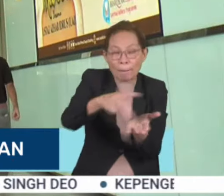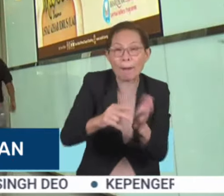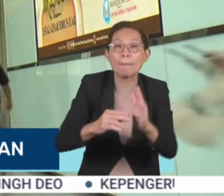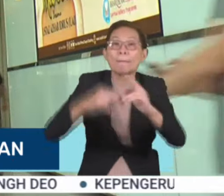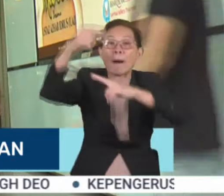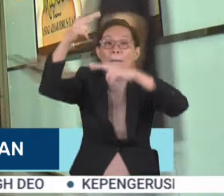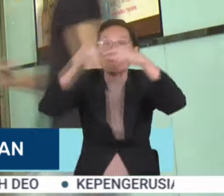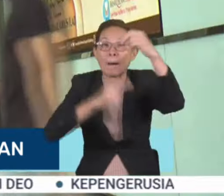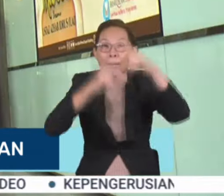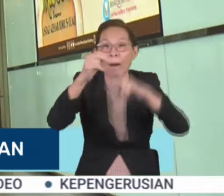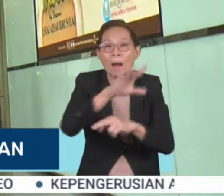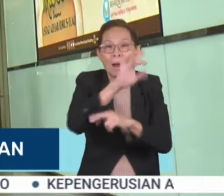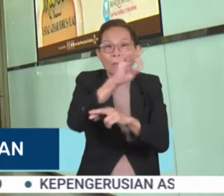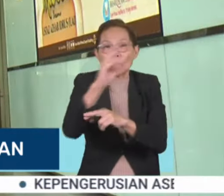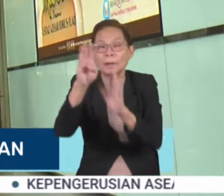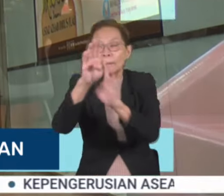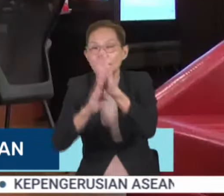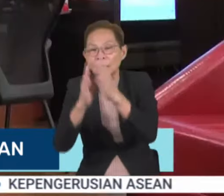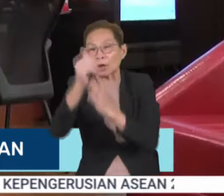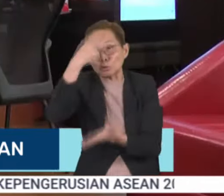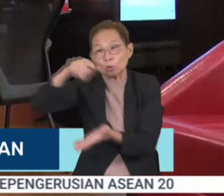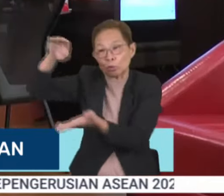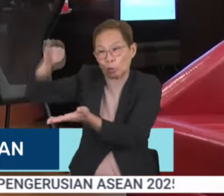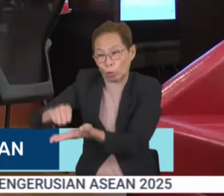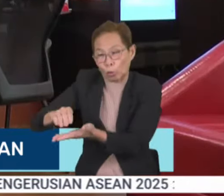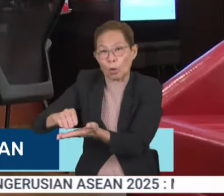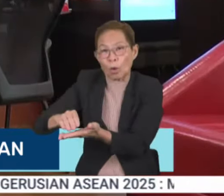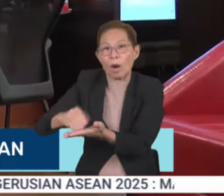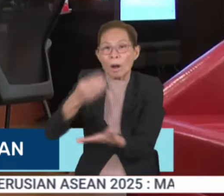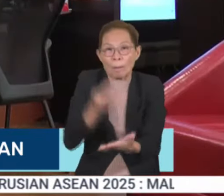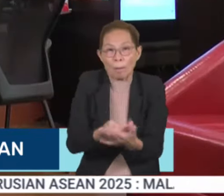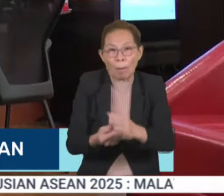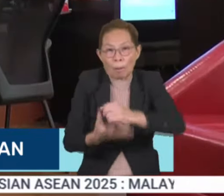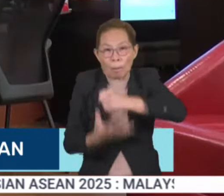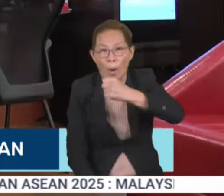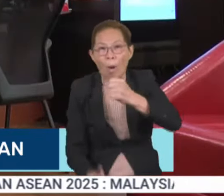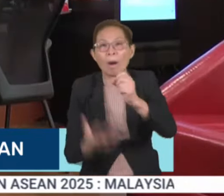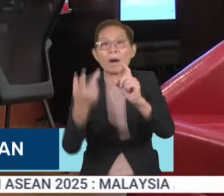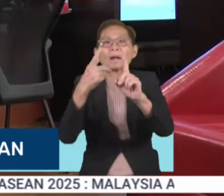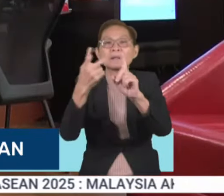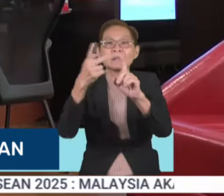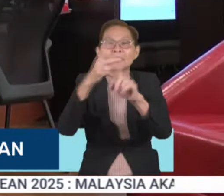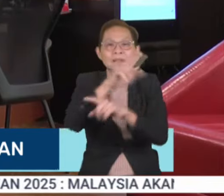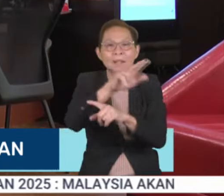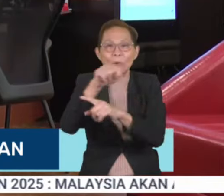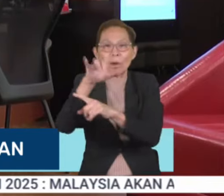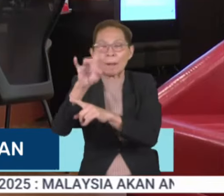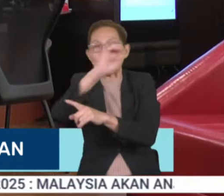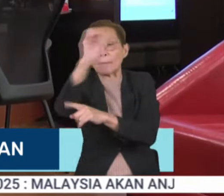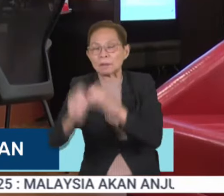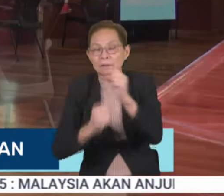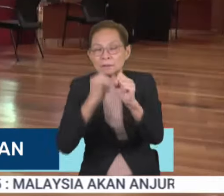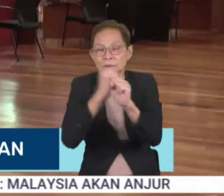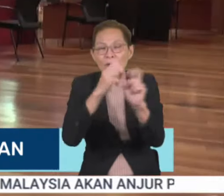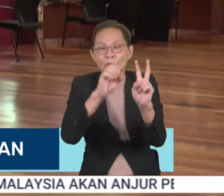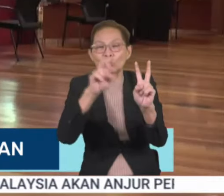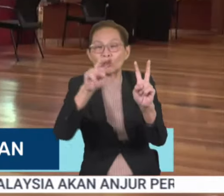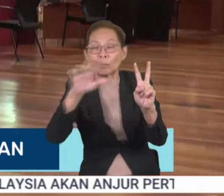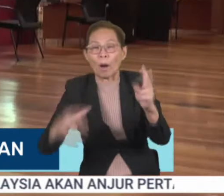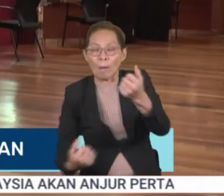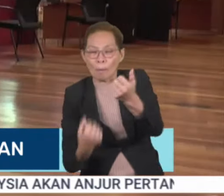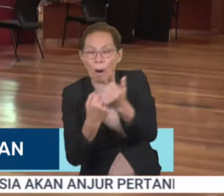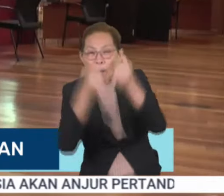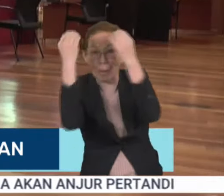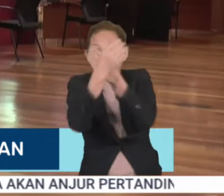berjumlah RM86 bilion bagi mengurangkan defisit fiskal kepada 3.8% tahun hadapan. Beliau turut